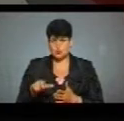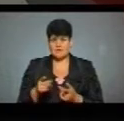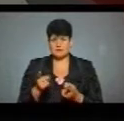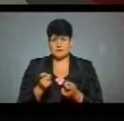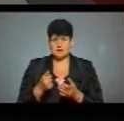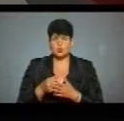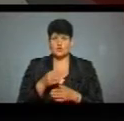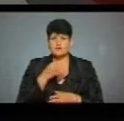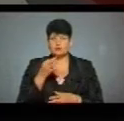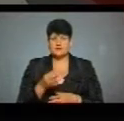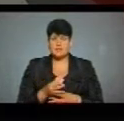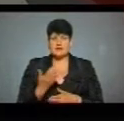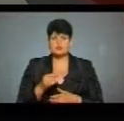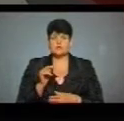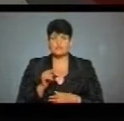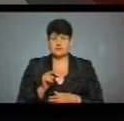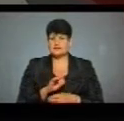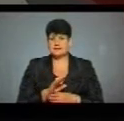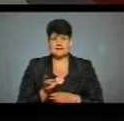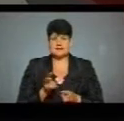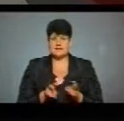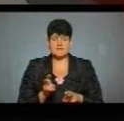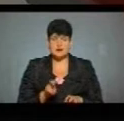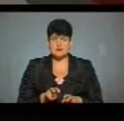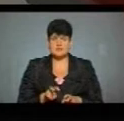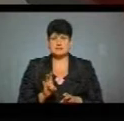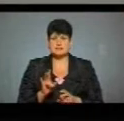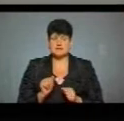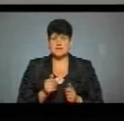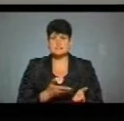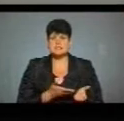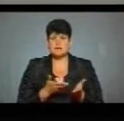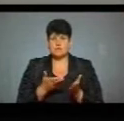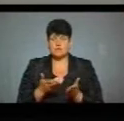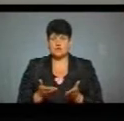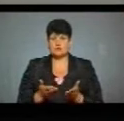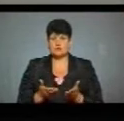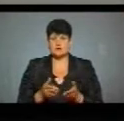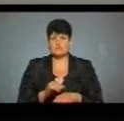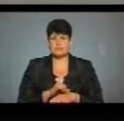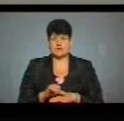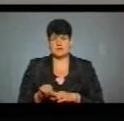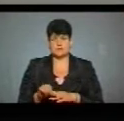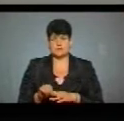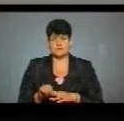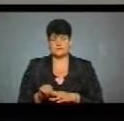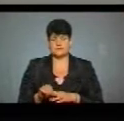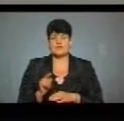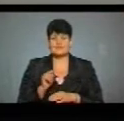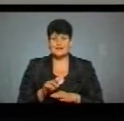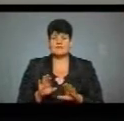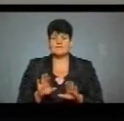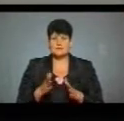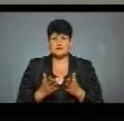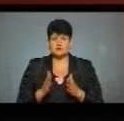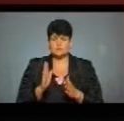притягується до відповідальності, якщо вона не з'являється на запрошення до митниці. Тобто в таких випадках, якщо